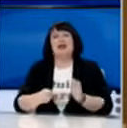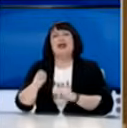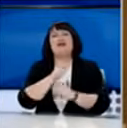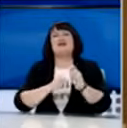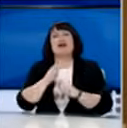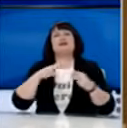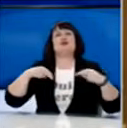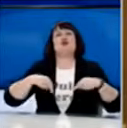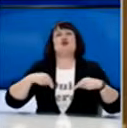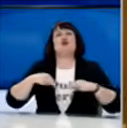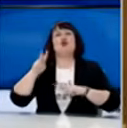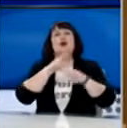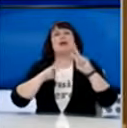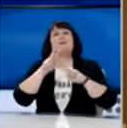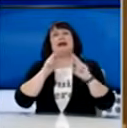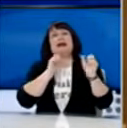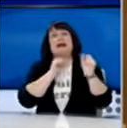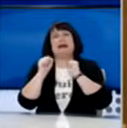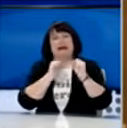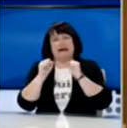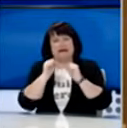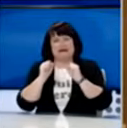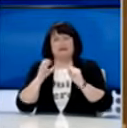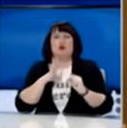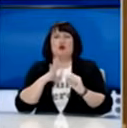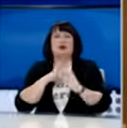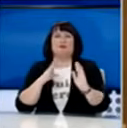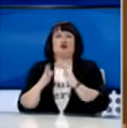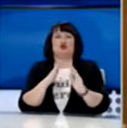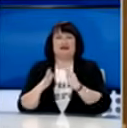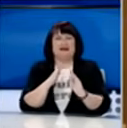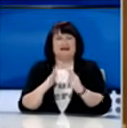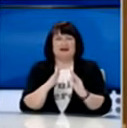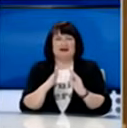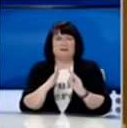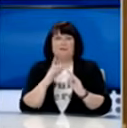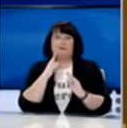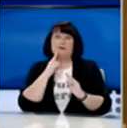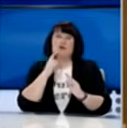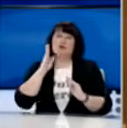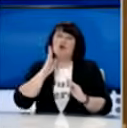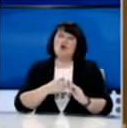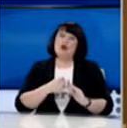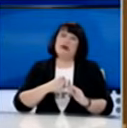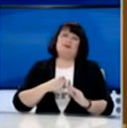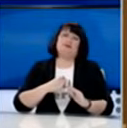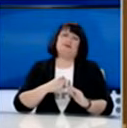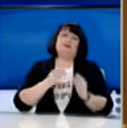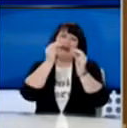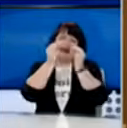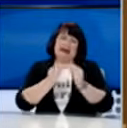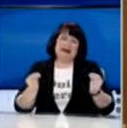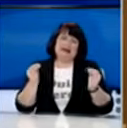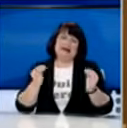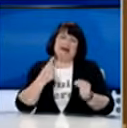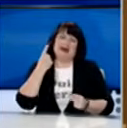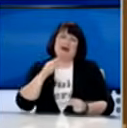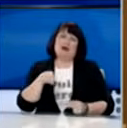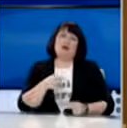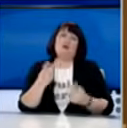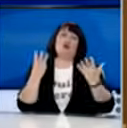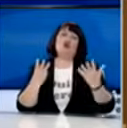Συστήσατε το Υπουργείο Κλιματικής Κρίσης και Πολιτικής Προστασίας ως την Πανάκια με 1,8 δισεκατομμύρια